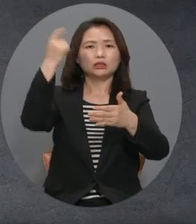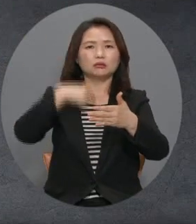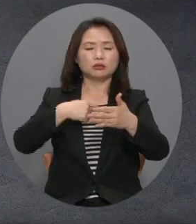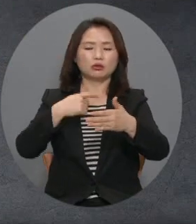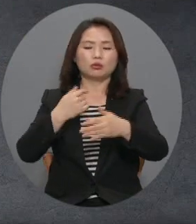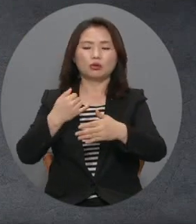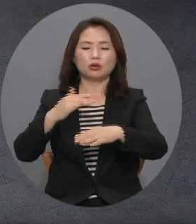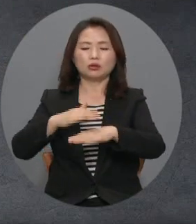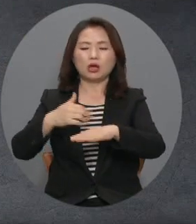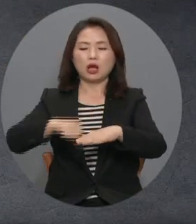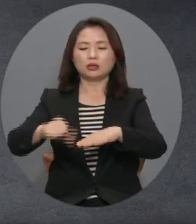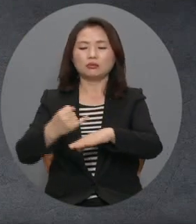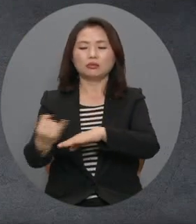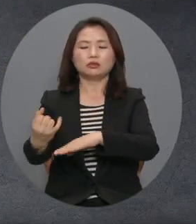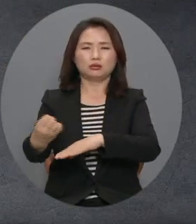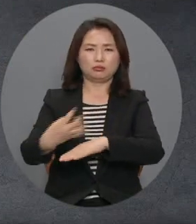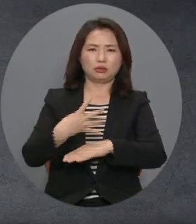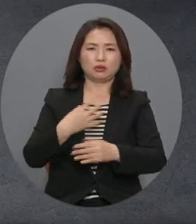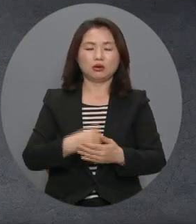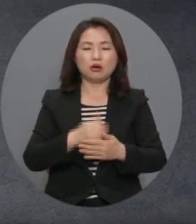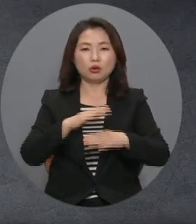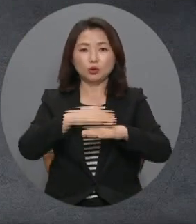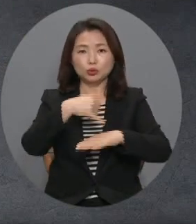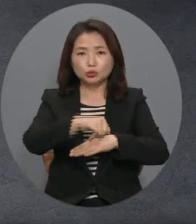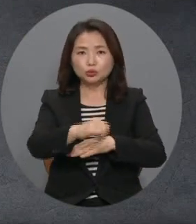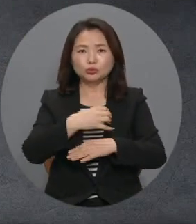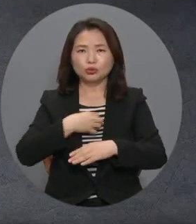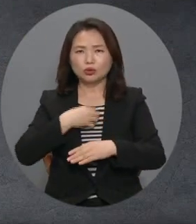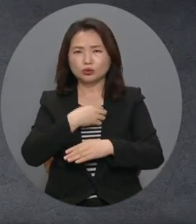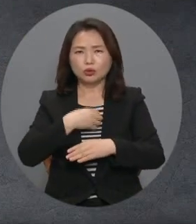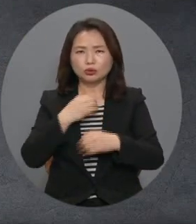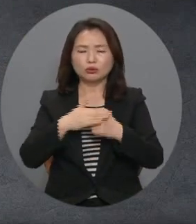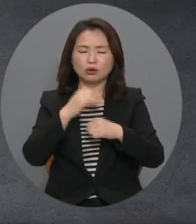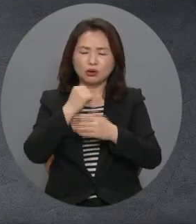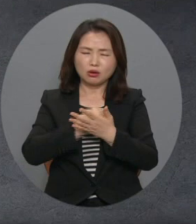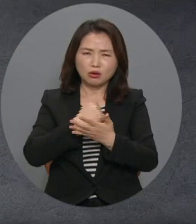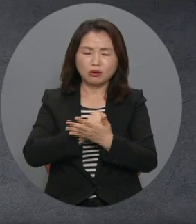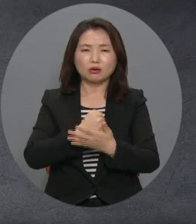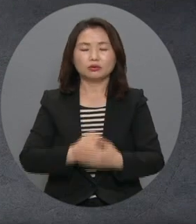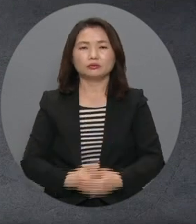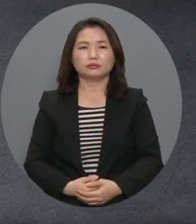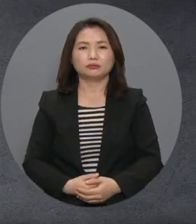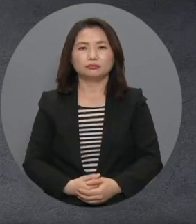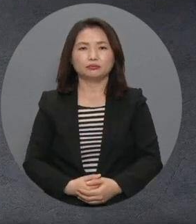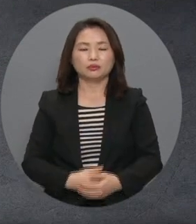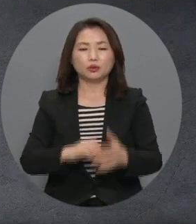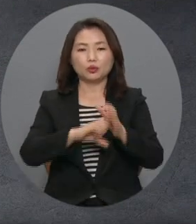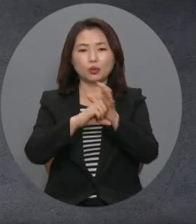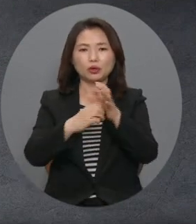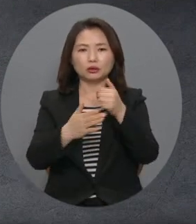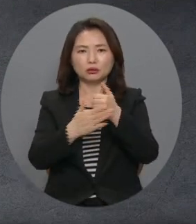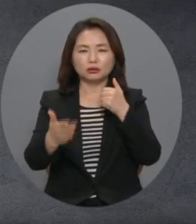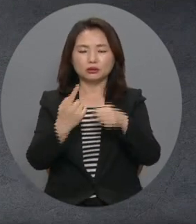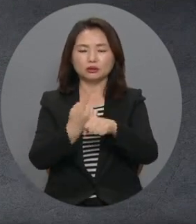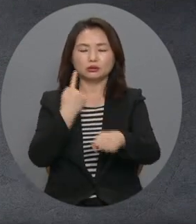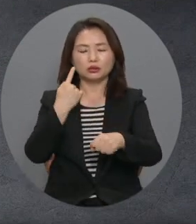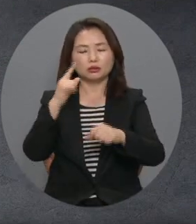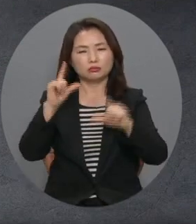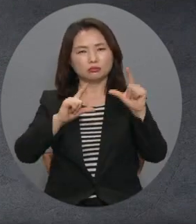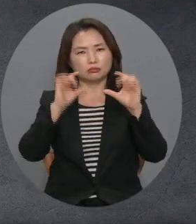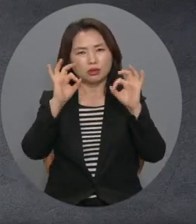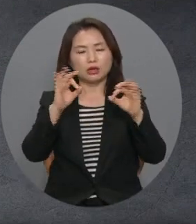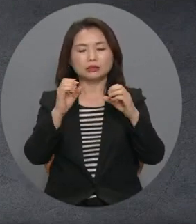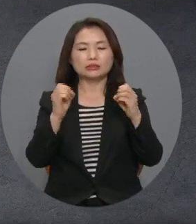며느리는 전했다. 어린 손주들이 걱정스러워 애가 탔다. 코로나가 덮친 지난해를 돌아본